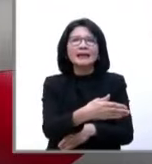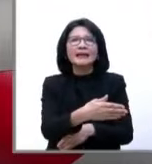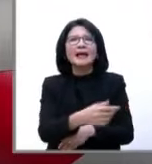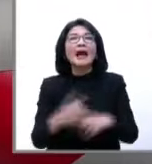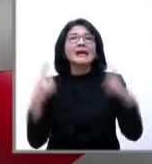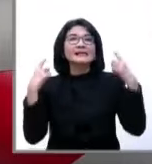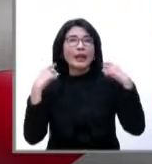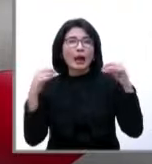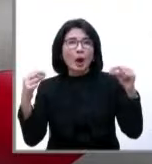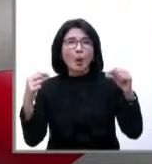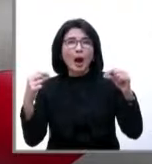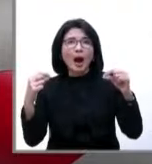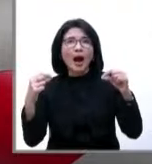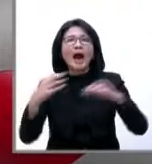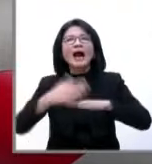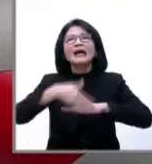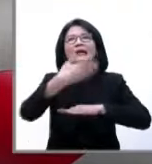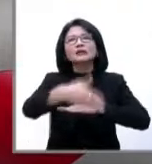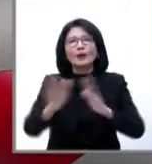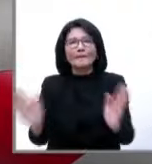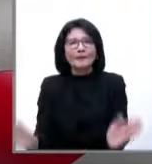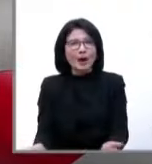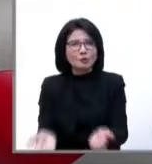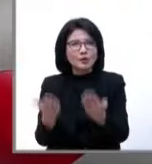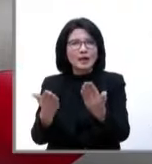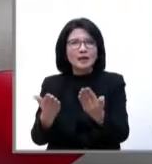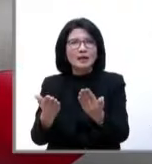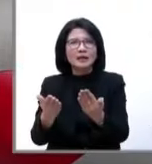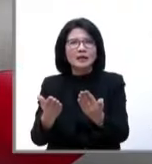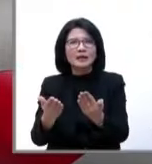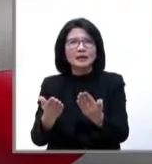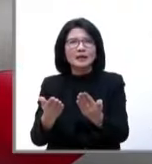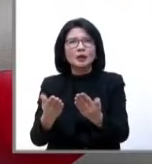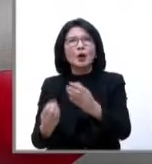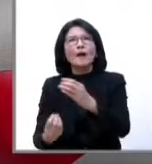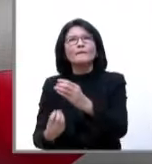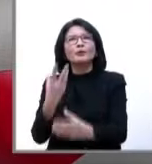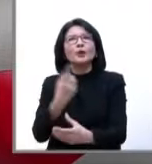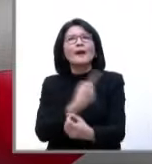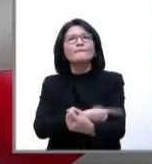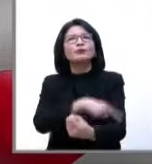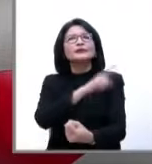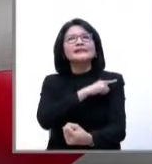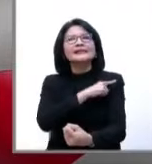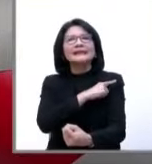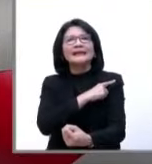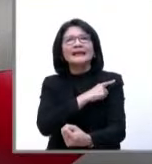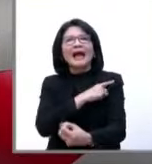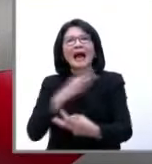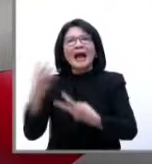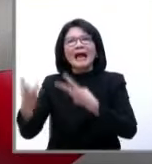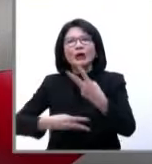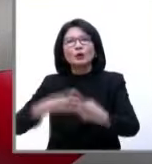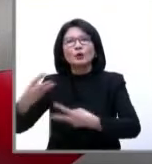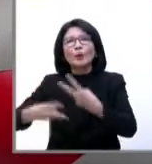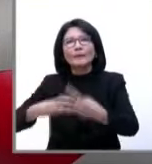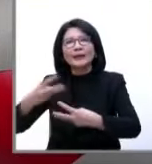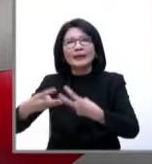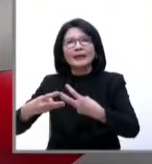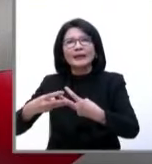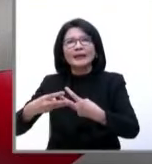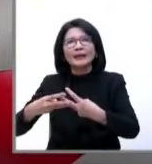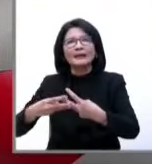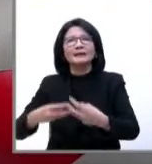misalnya keberlanjutan pembangunan yang menumbuhkan potensi ekonomi secara